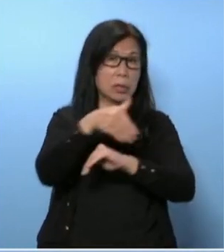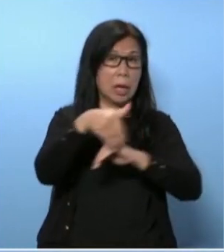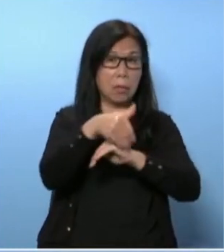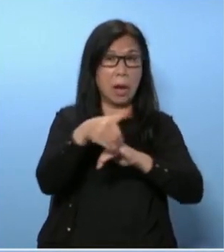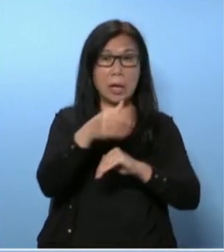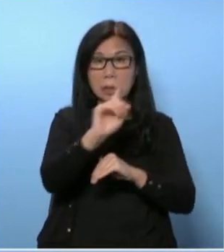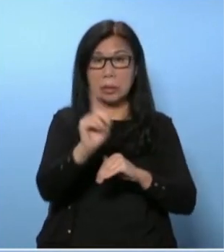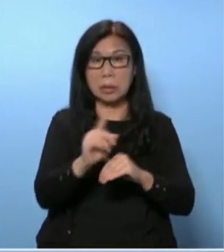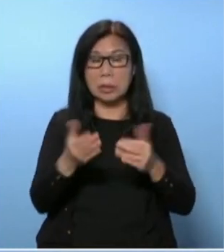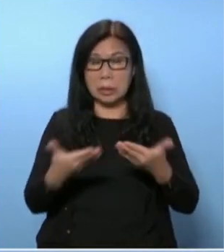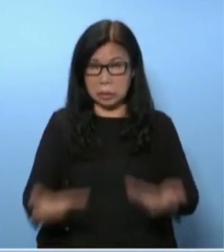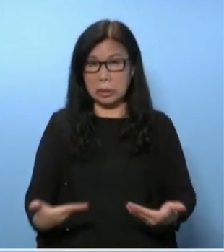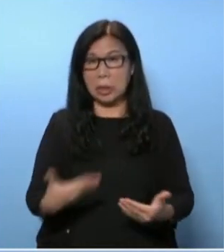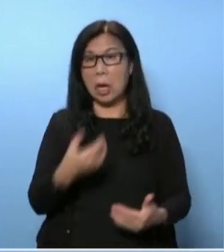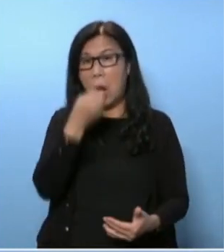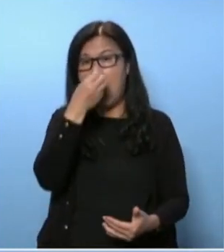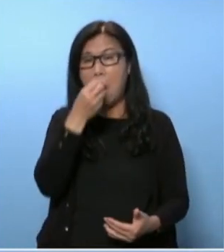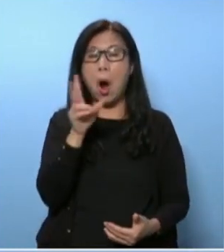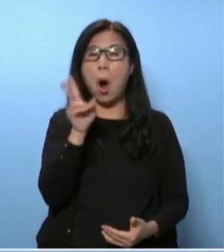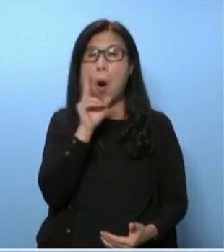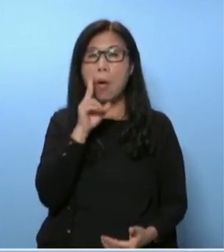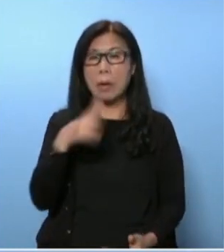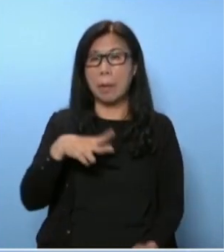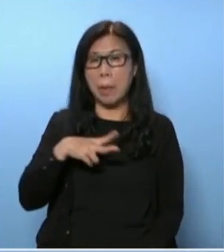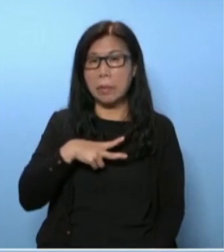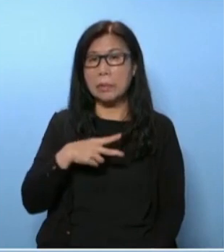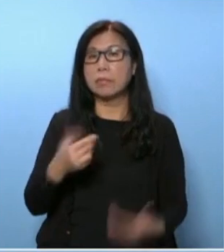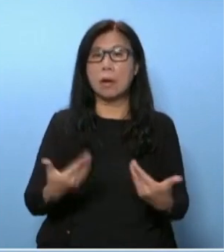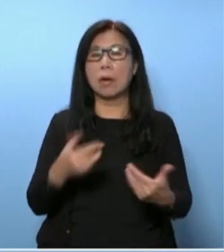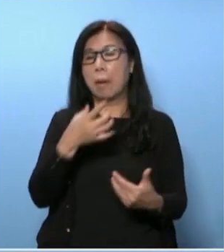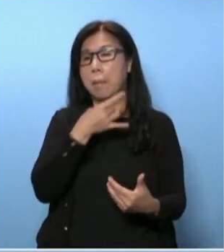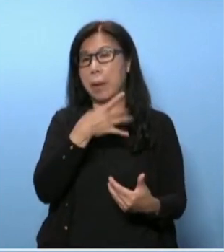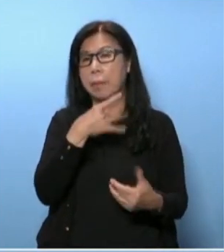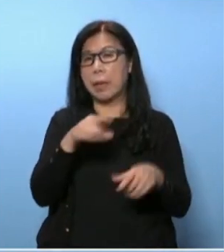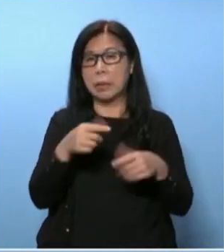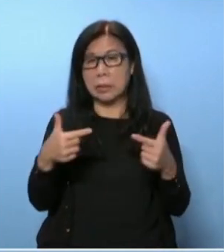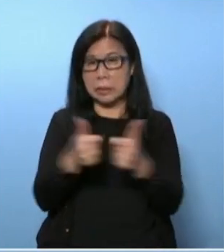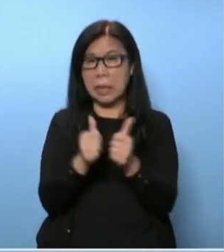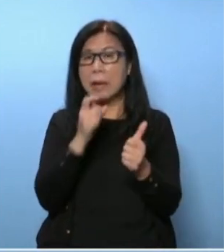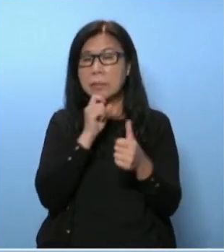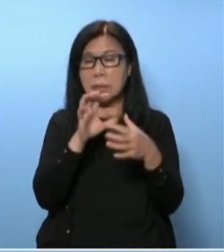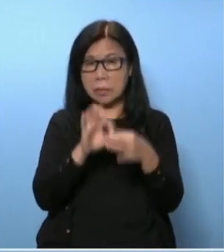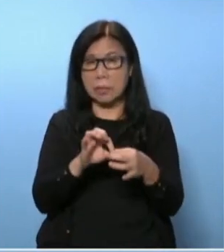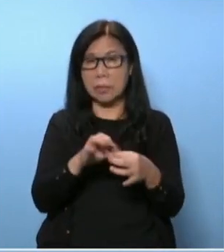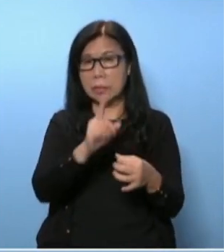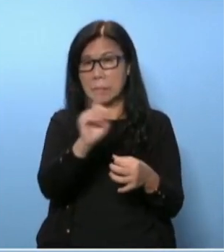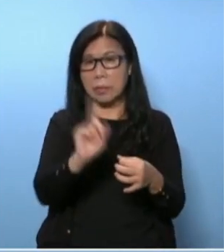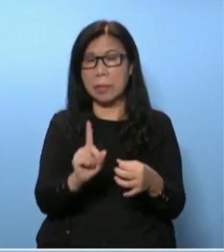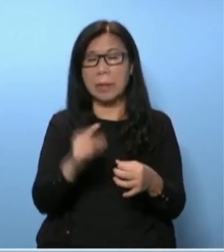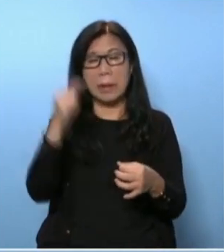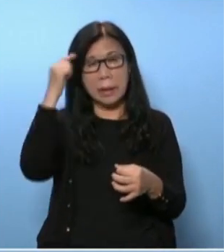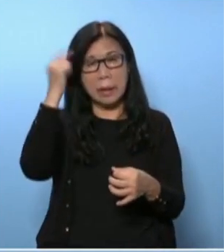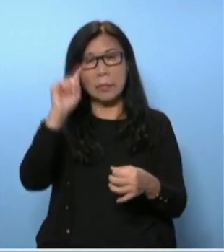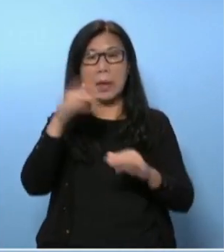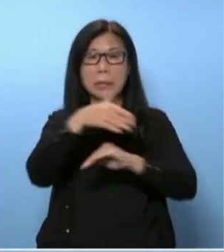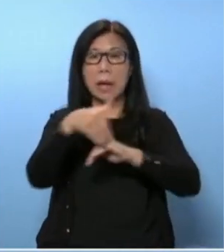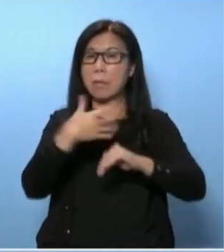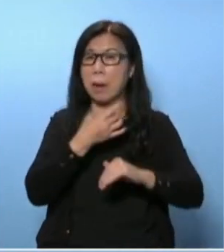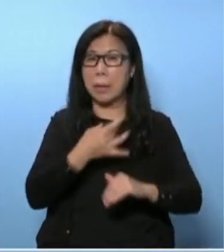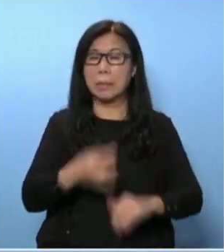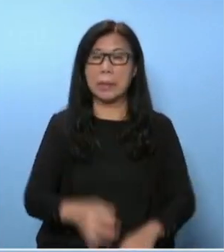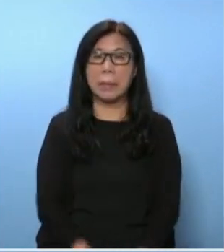係喺呢個階段嚟講咧，似乎就係未必係一個適當嘅階段咧去進行呢個嘅諗法嘅。多謝主